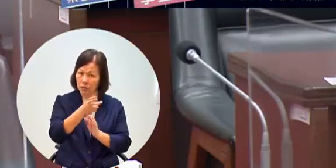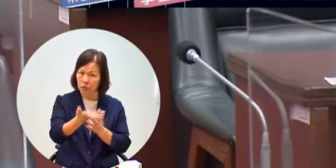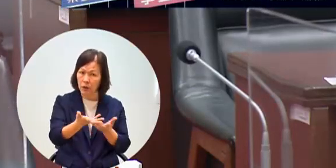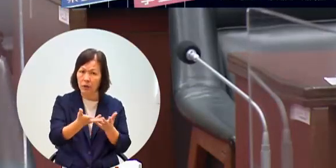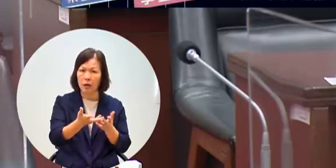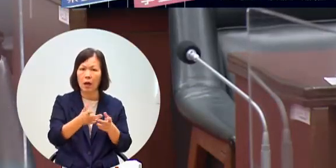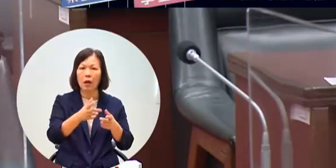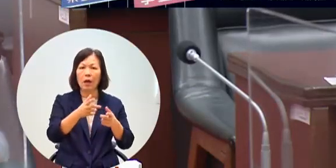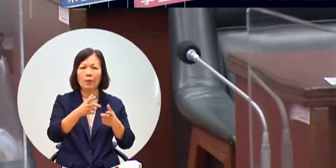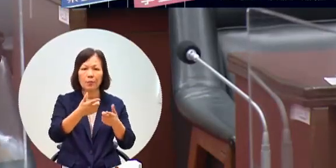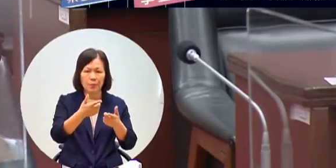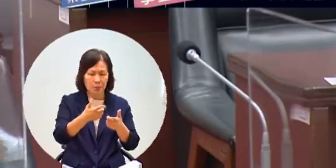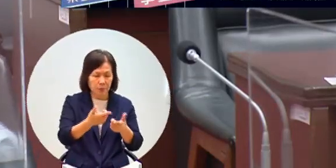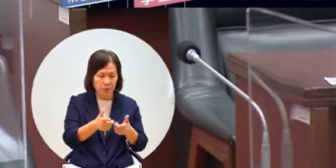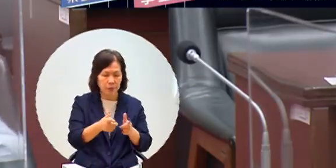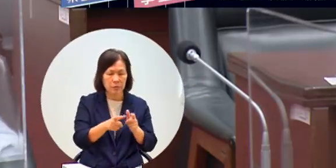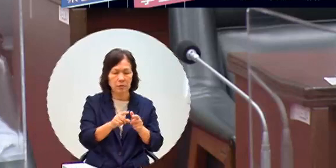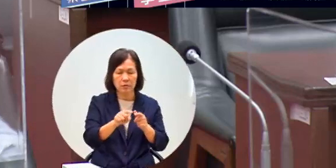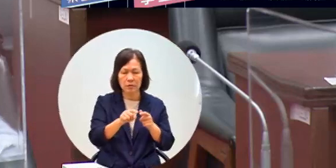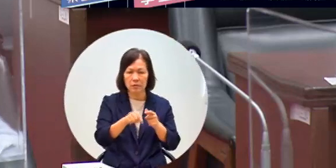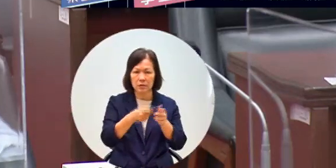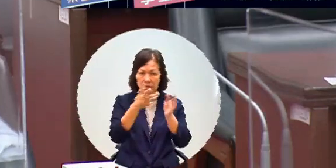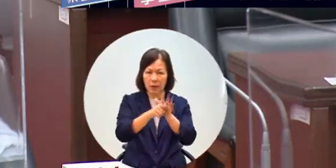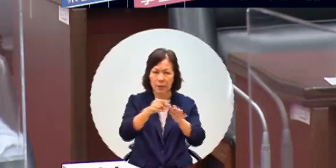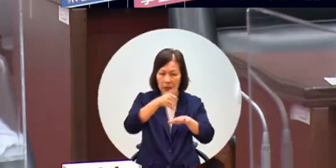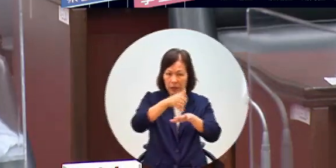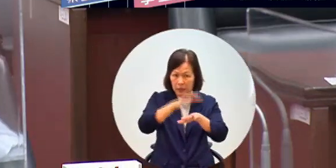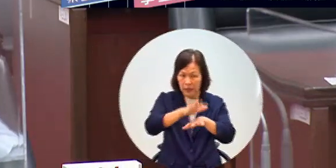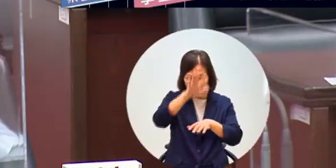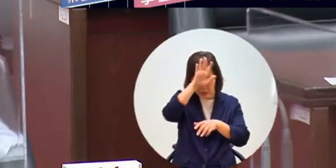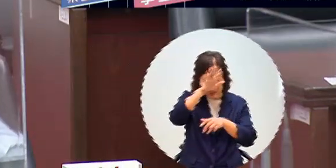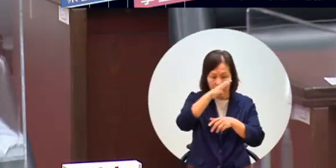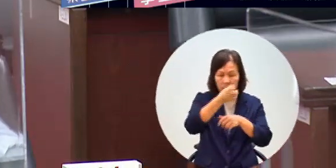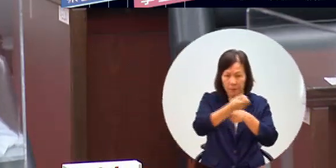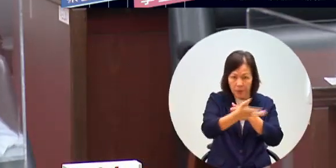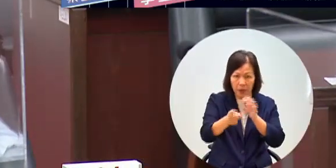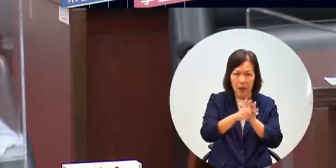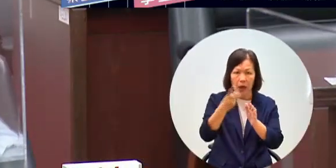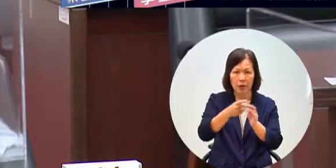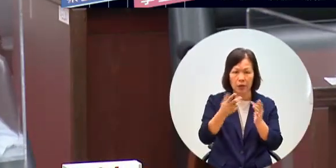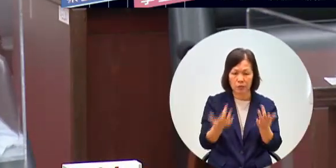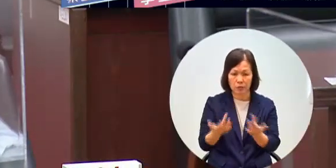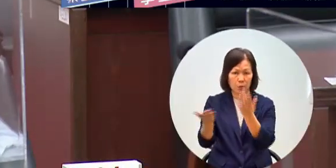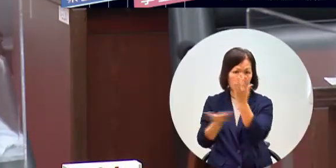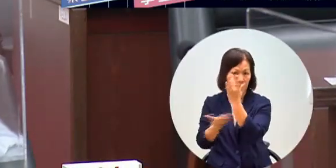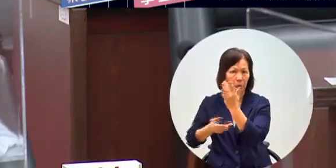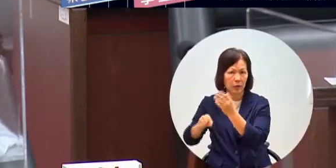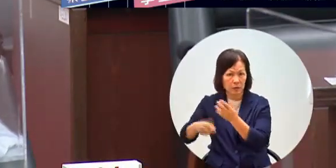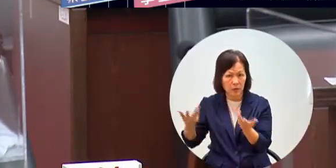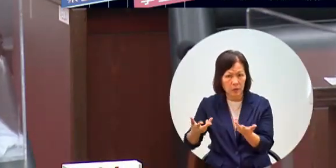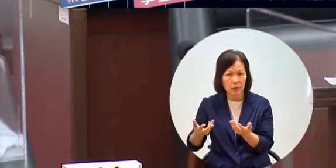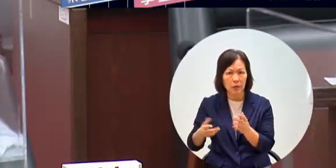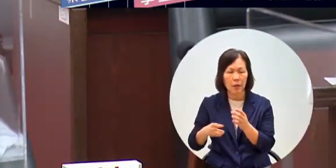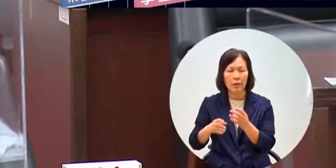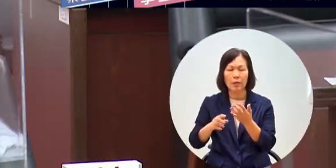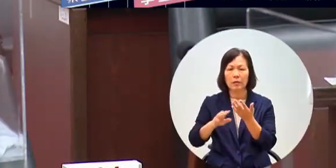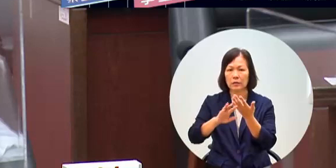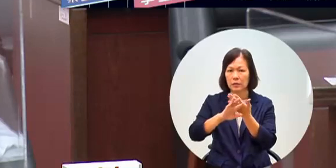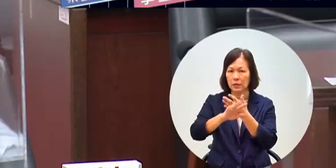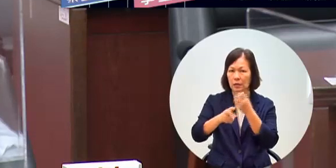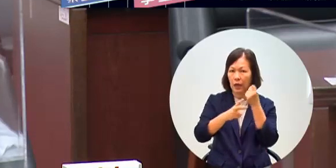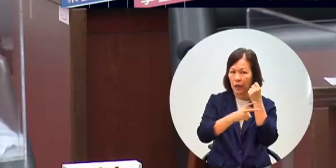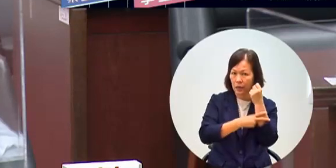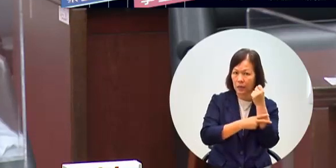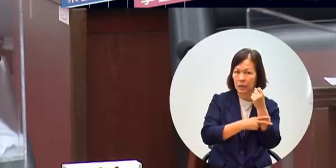只是就是登革热，其实大部分都花在登革热跟除草粉上，但是其实依它的里